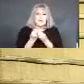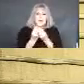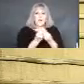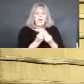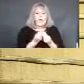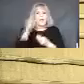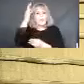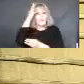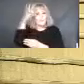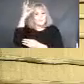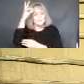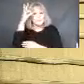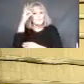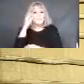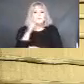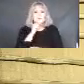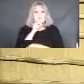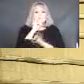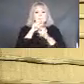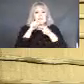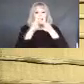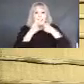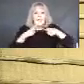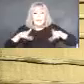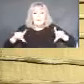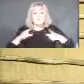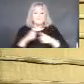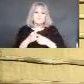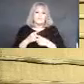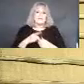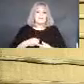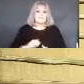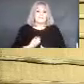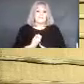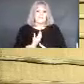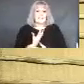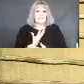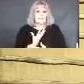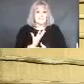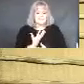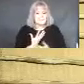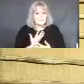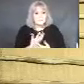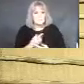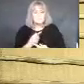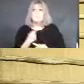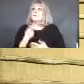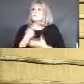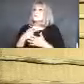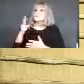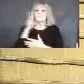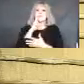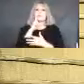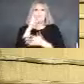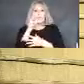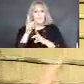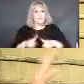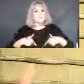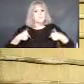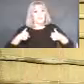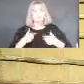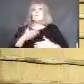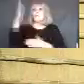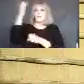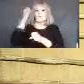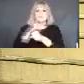droom. Droom is mos deel van die taal van die gees. Kom ons droom saam. Hoe kan dit wees as ons weer met hierdie belofte lewe? God